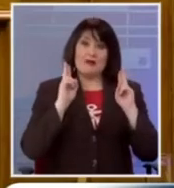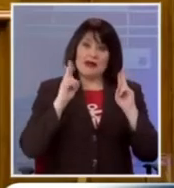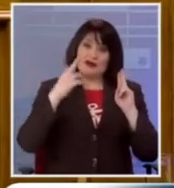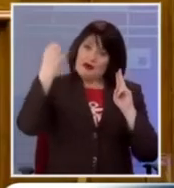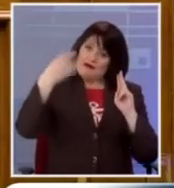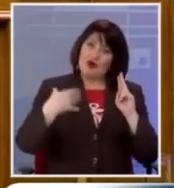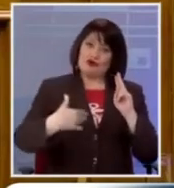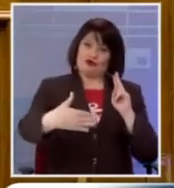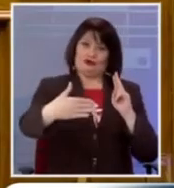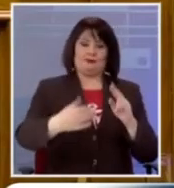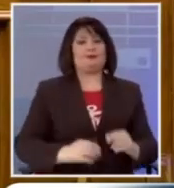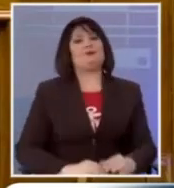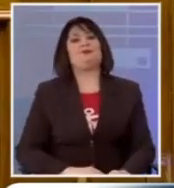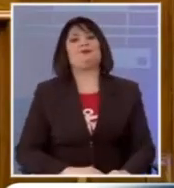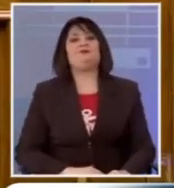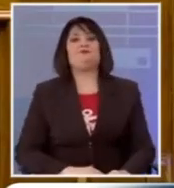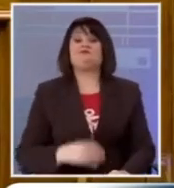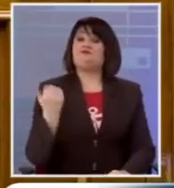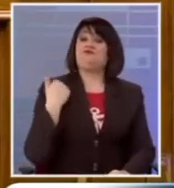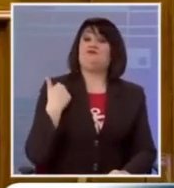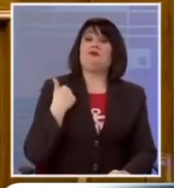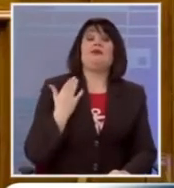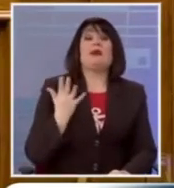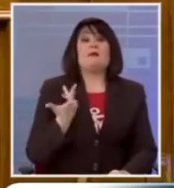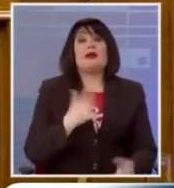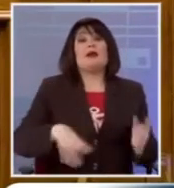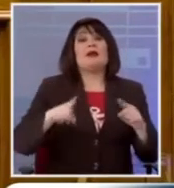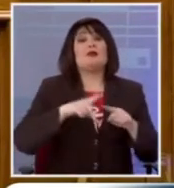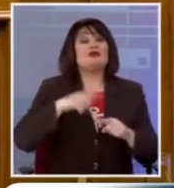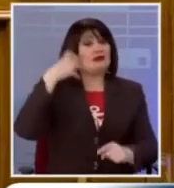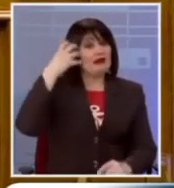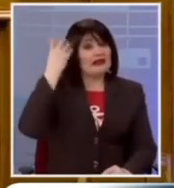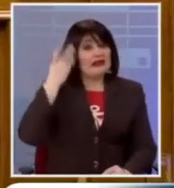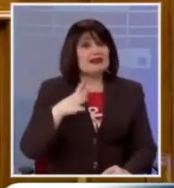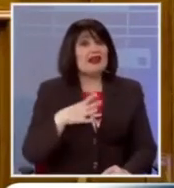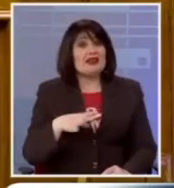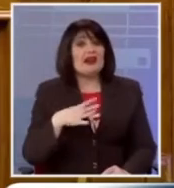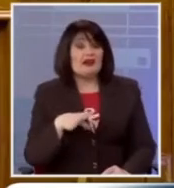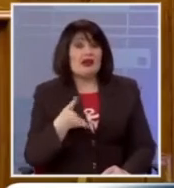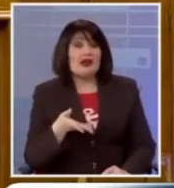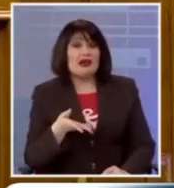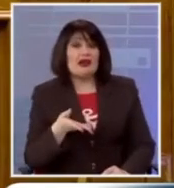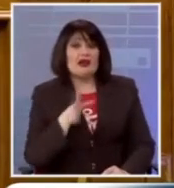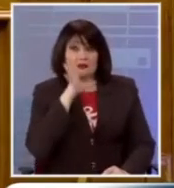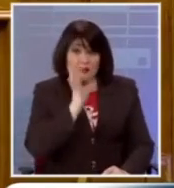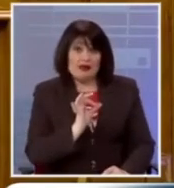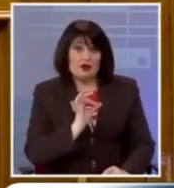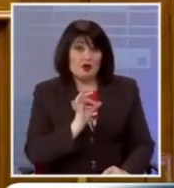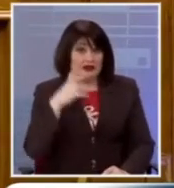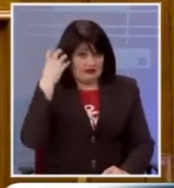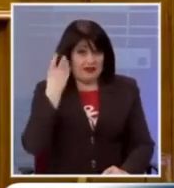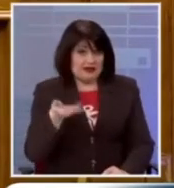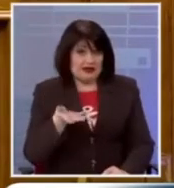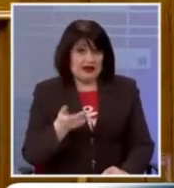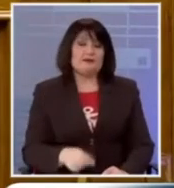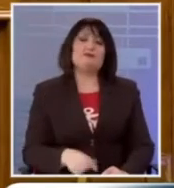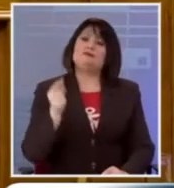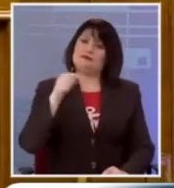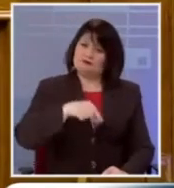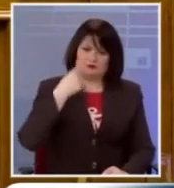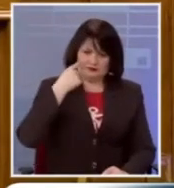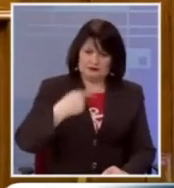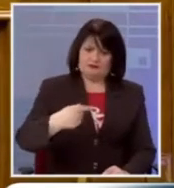μέλλον. Θα μου πείτε, μήπως ο λαός μας φαντασιώνεται την επιθυμία του να γίνει πραγματικότητα? Εδώ είμαστε και θα τα